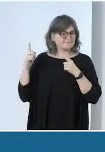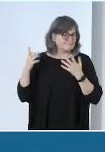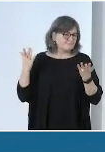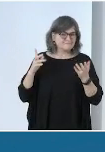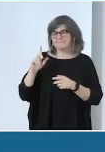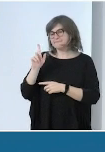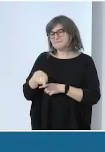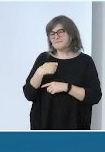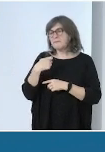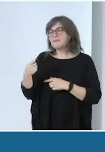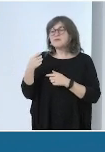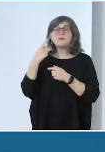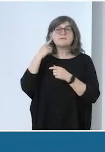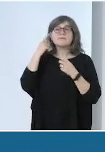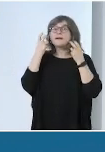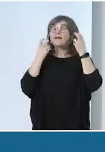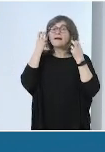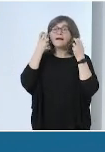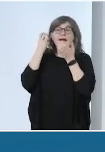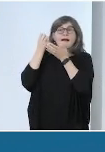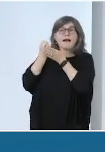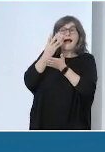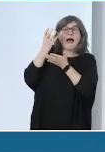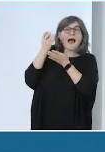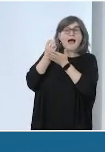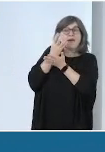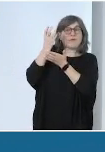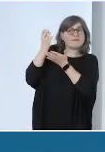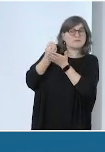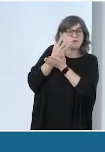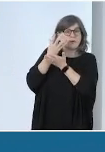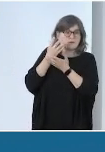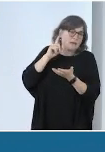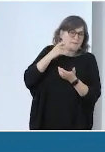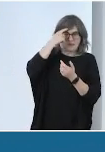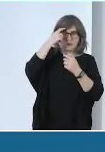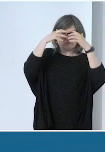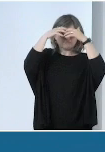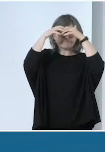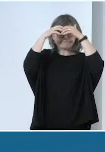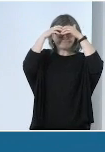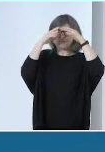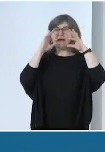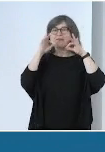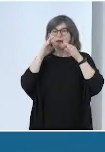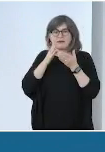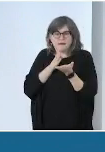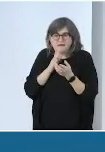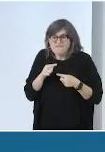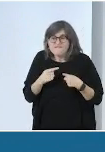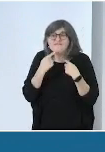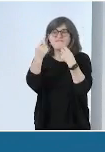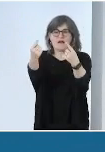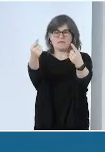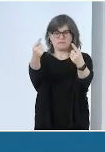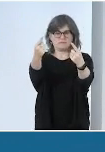évidemment, l'information vestibulaire intervient sur l'intégration mentale des trajets. Le